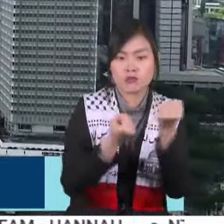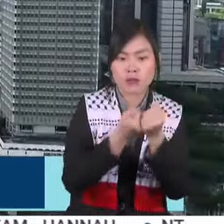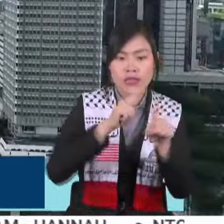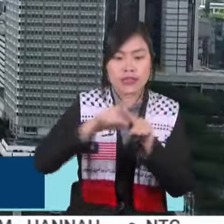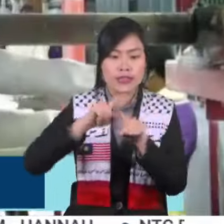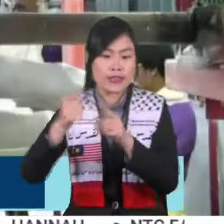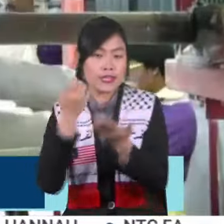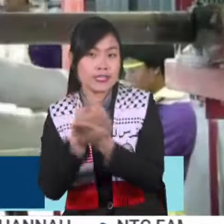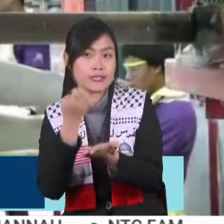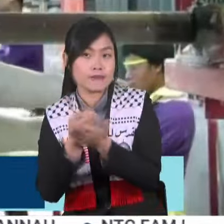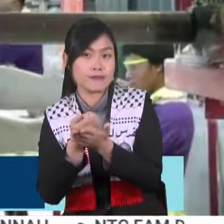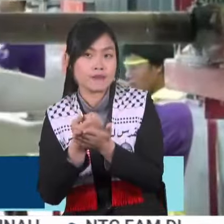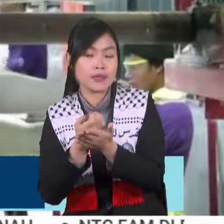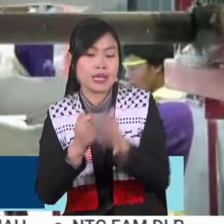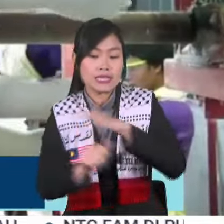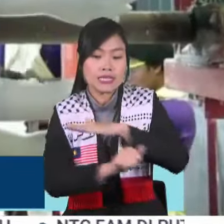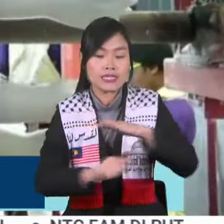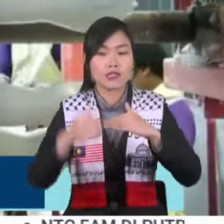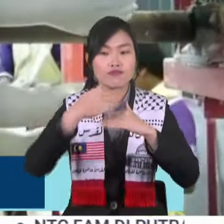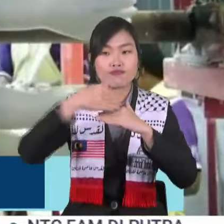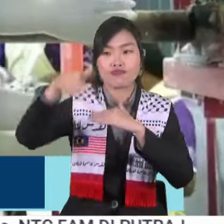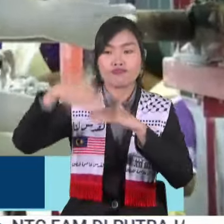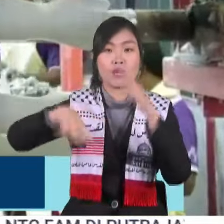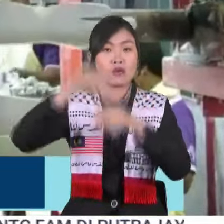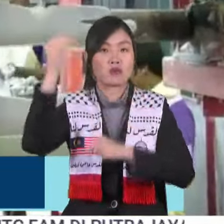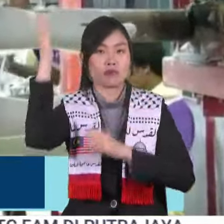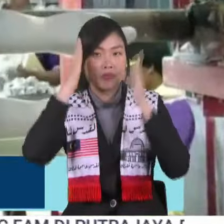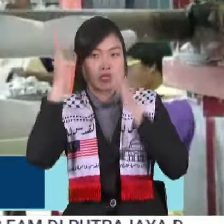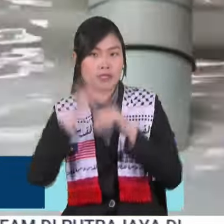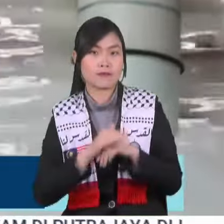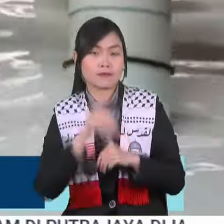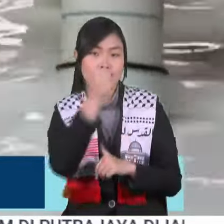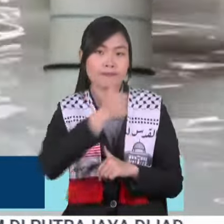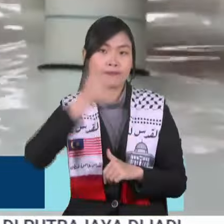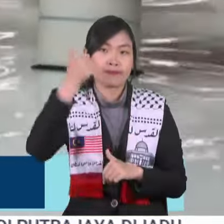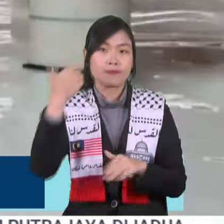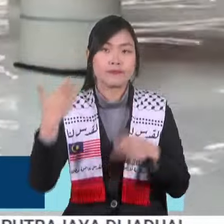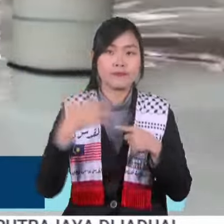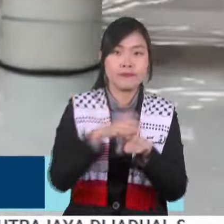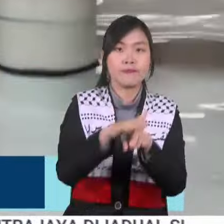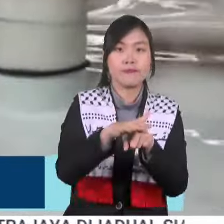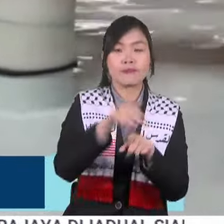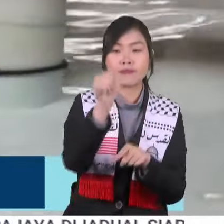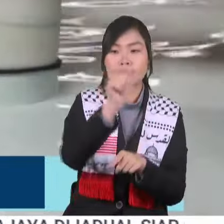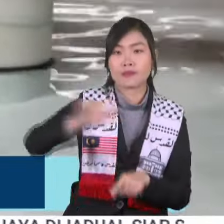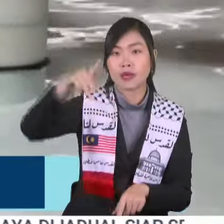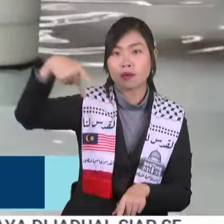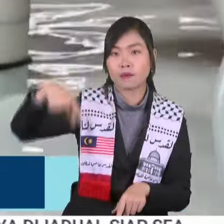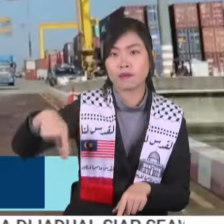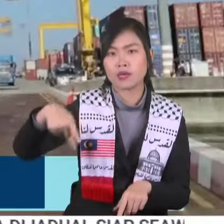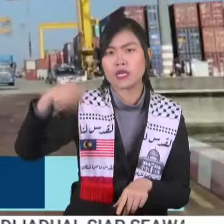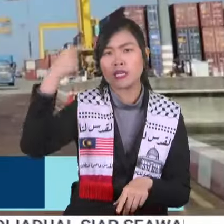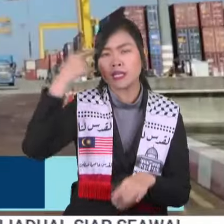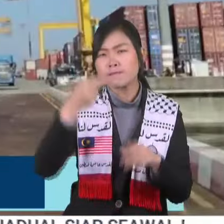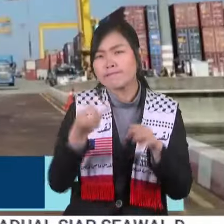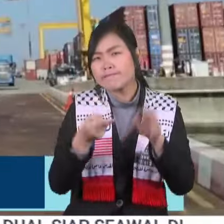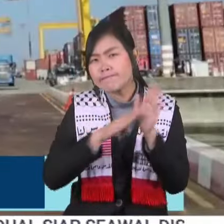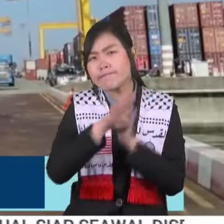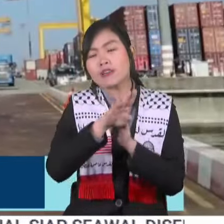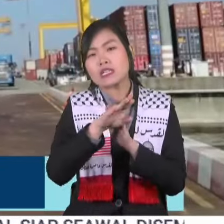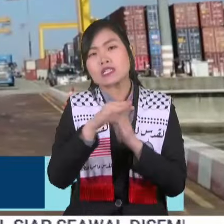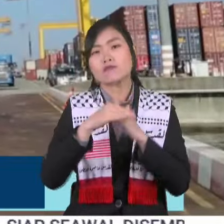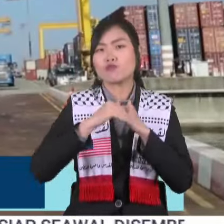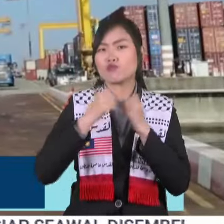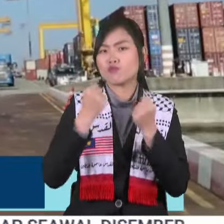kepelbagaian ekonomi dan asas ekspor. Menurut pengarah bersekutu kedaulatan Asia Pasifik, prospek pertumbuhan jangka sederhana yang